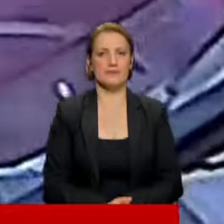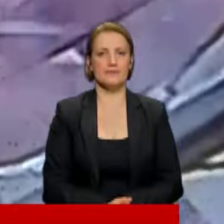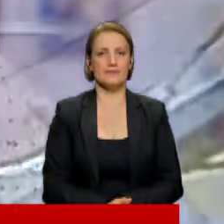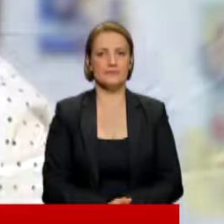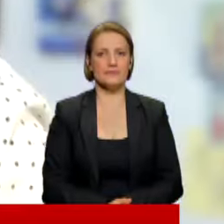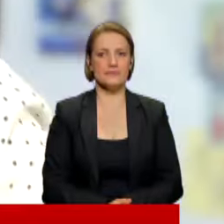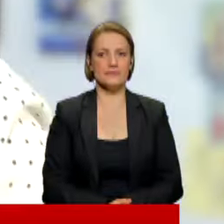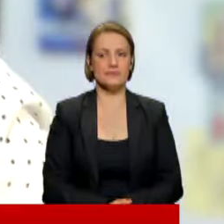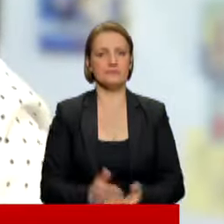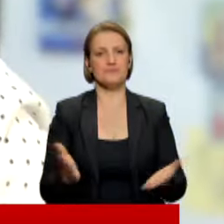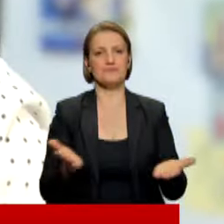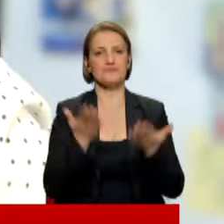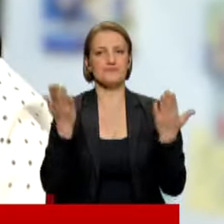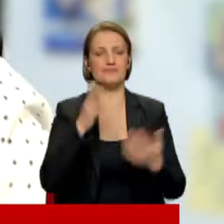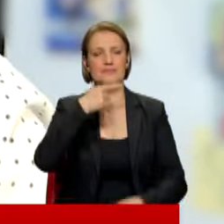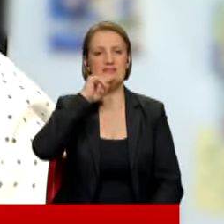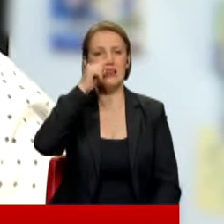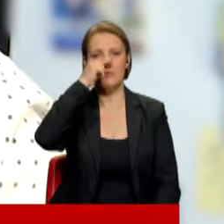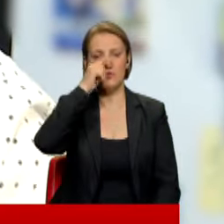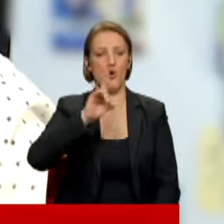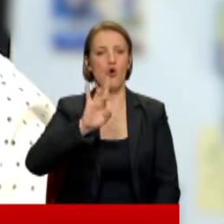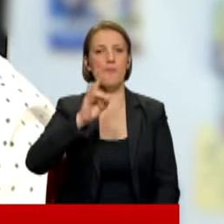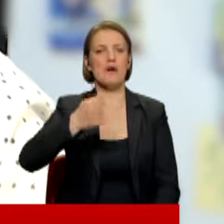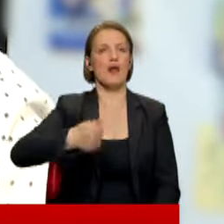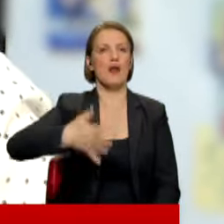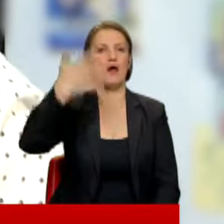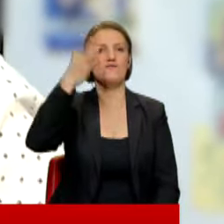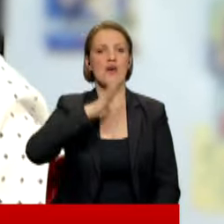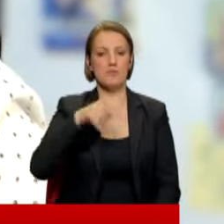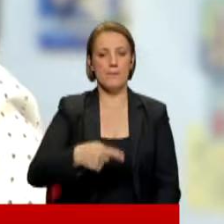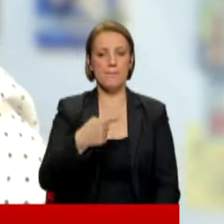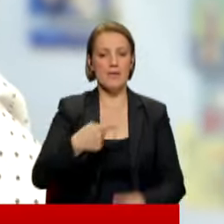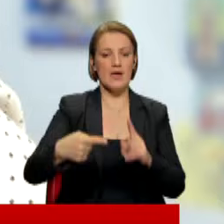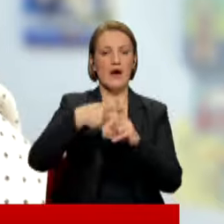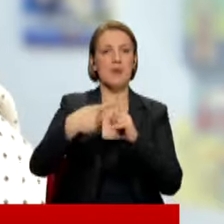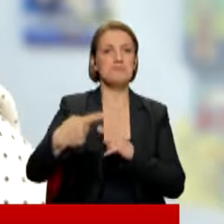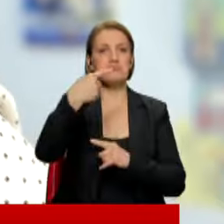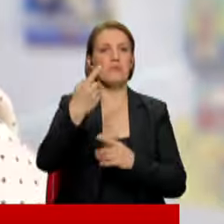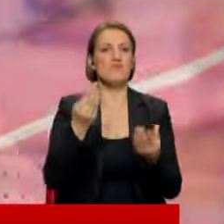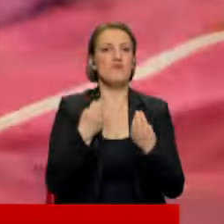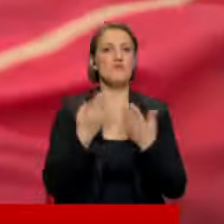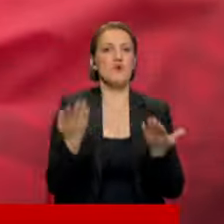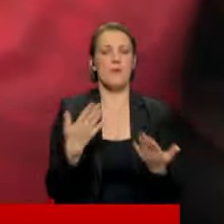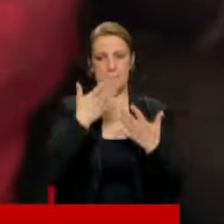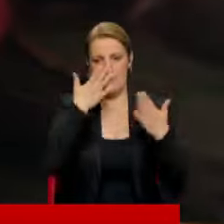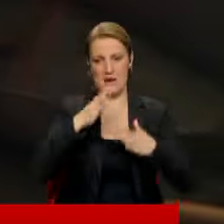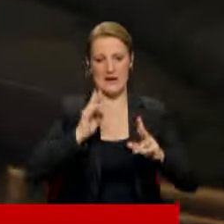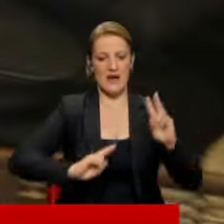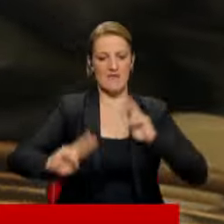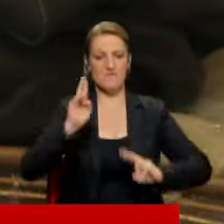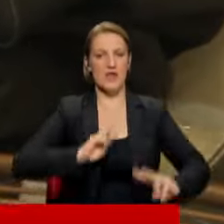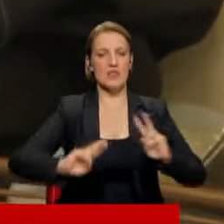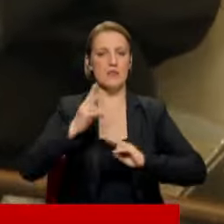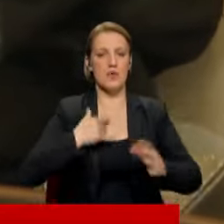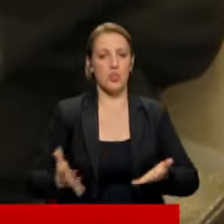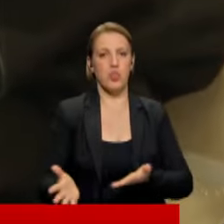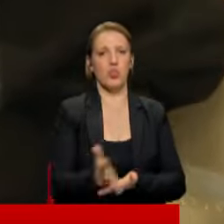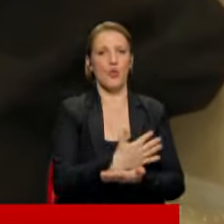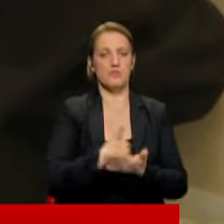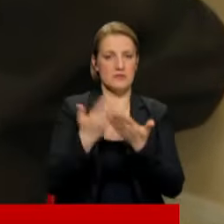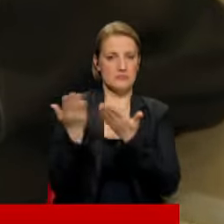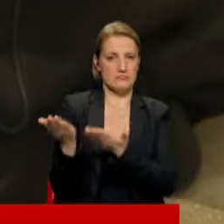tam mesela bakın zeytin buruna 15 Kat veriyorlar buraya bir kat bile vermiyorlar bekliyoruz yani kıyafetlerimizin büyük bir kısmını topladım